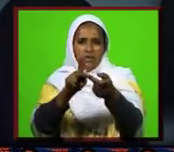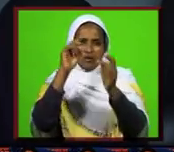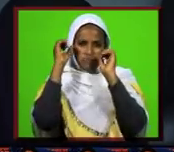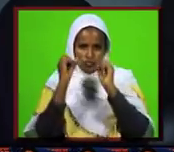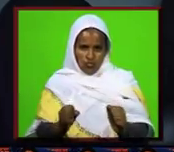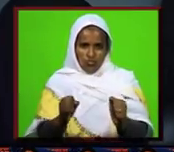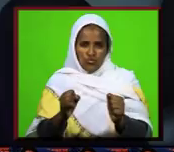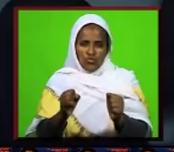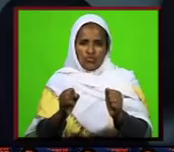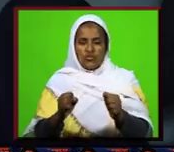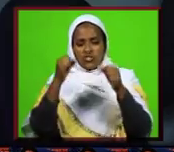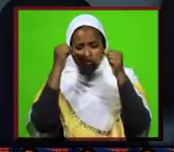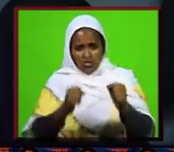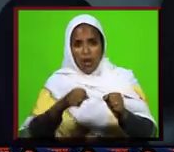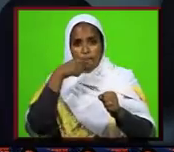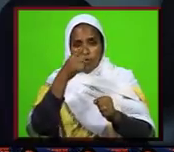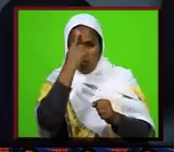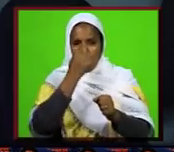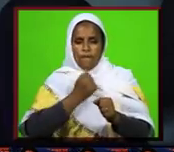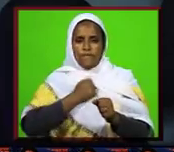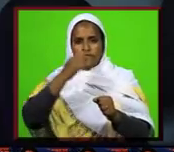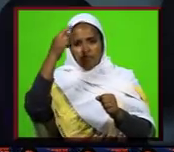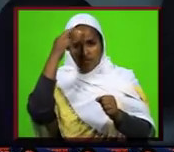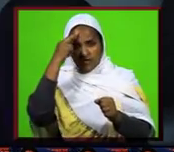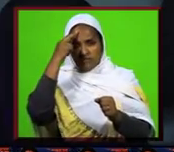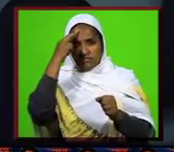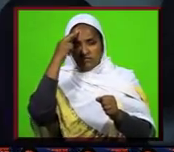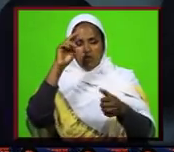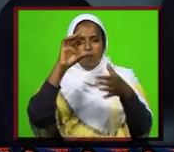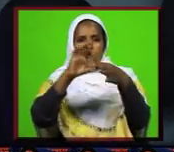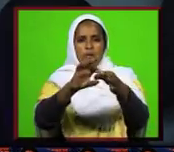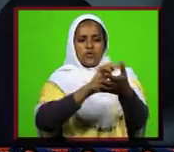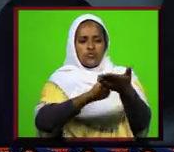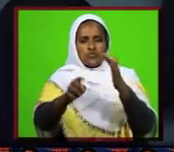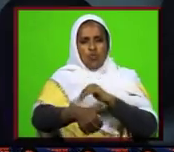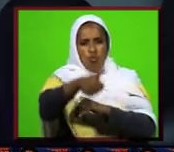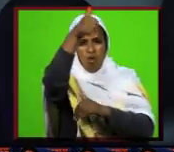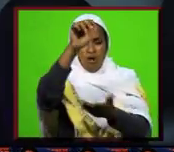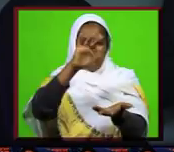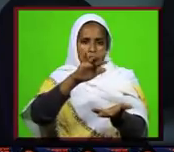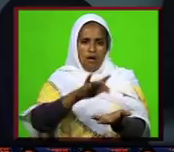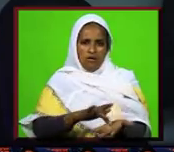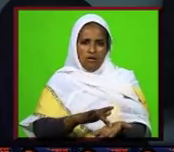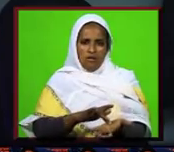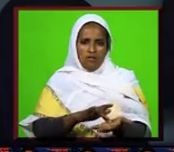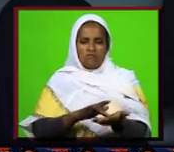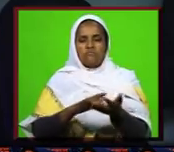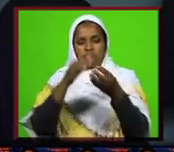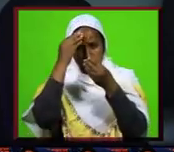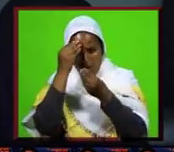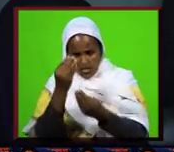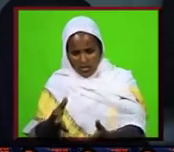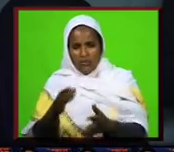የሚችሉ ይችላል ብለው በማመን የማኅበረ ቅዱሳን ዋናው ማዕከልን